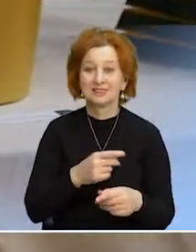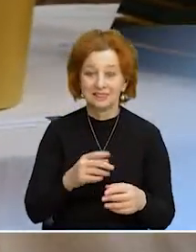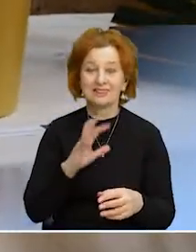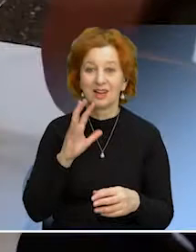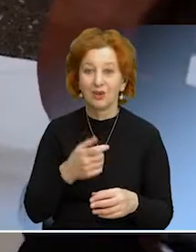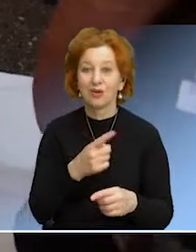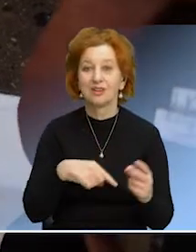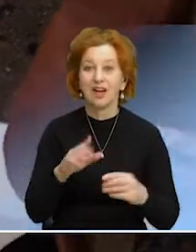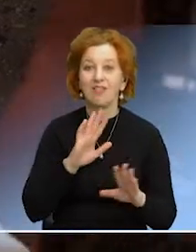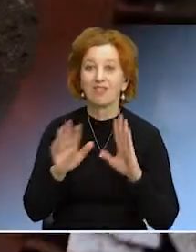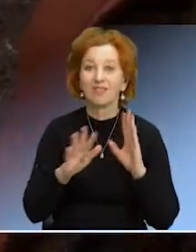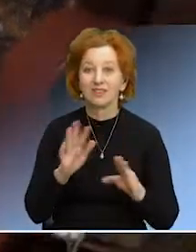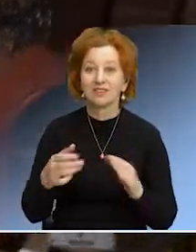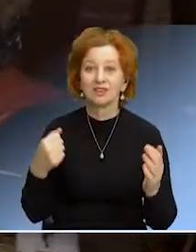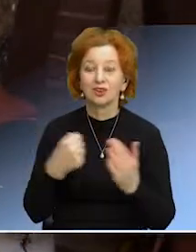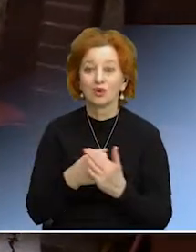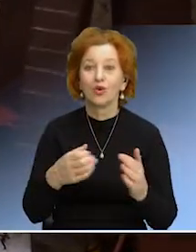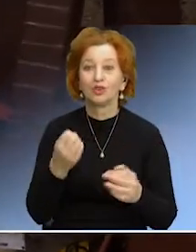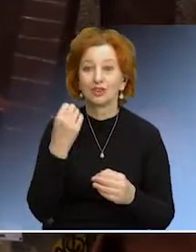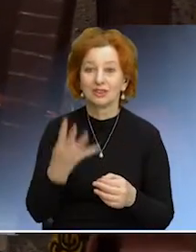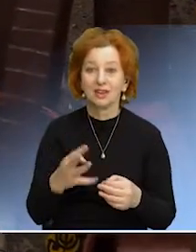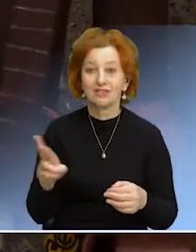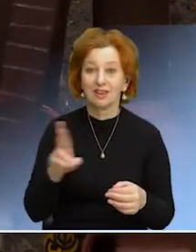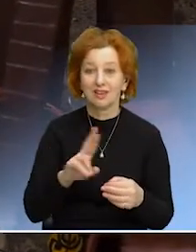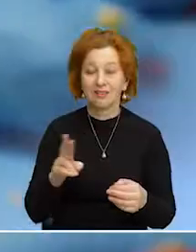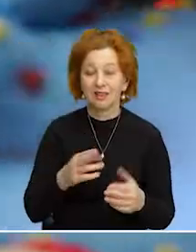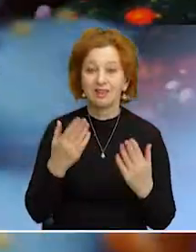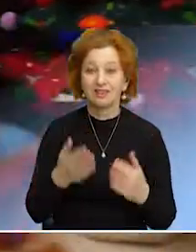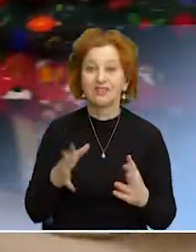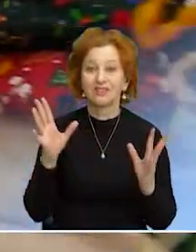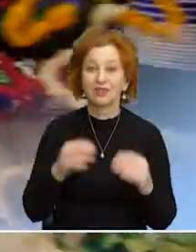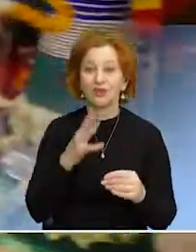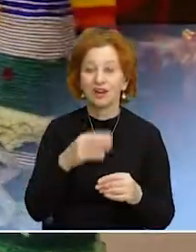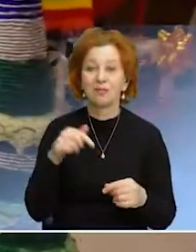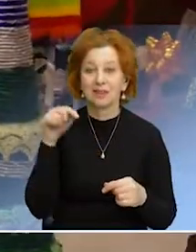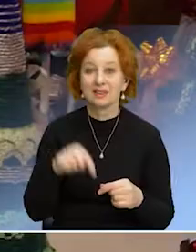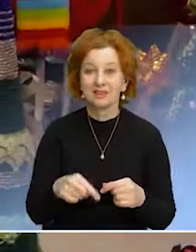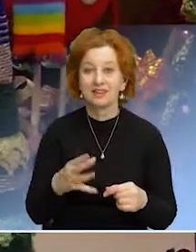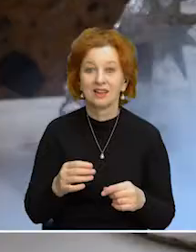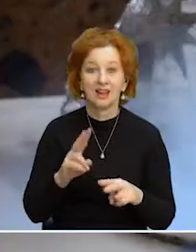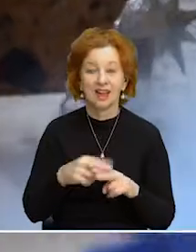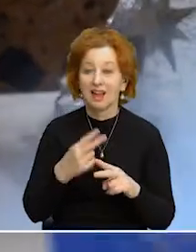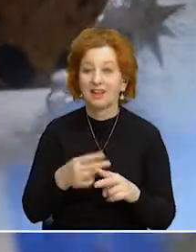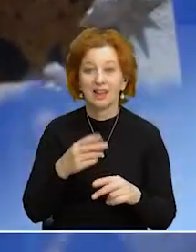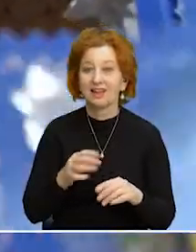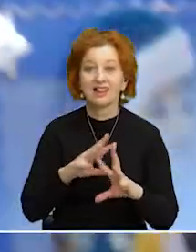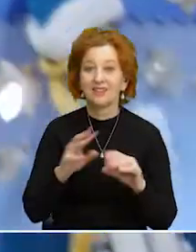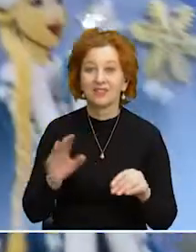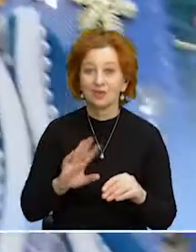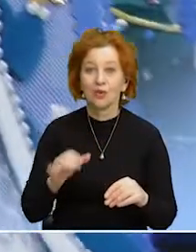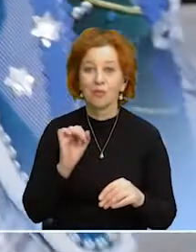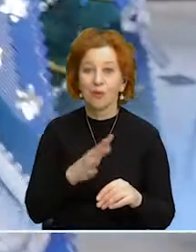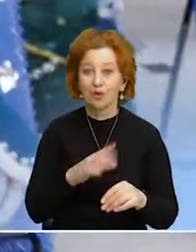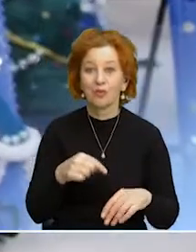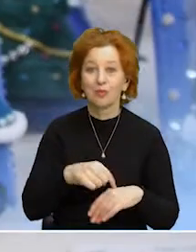арт-елку. Кстати, выставка продлится аж до 14 января, так что время сходить есть. Но это еще и конкурс,